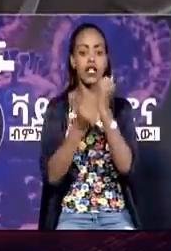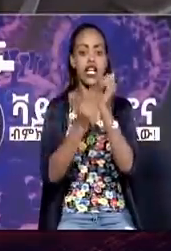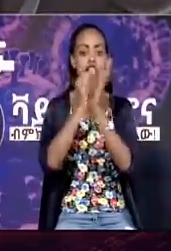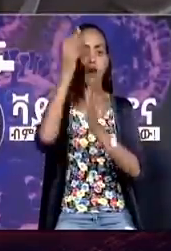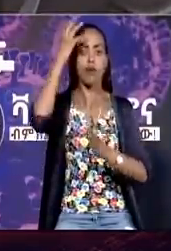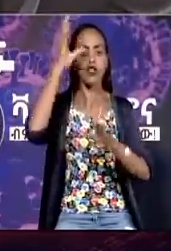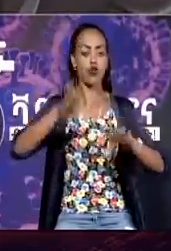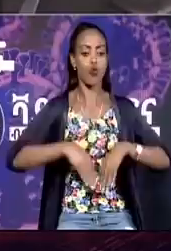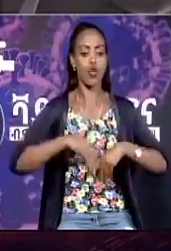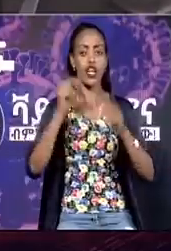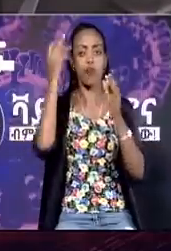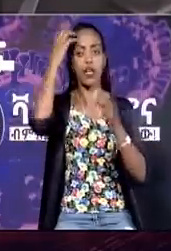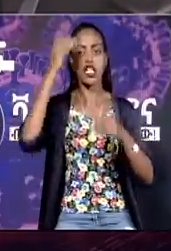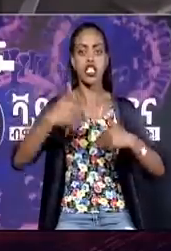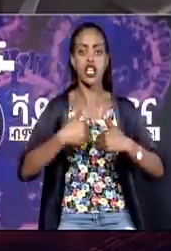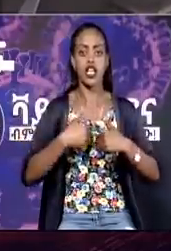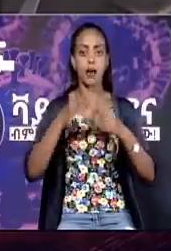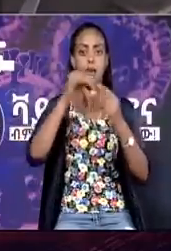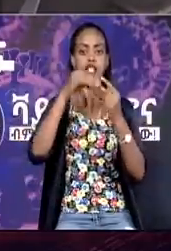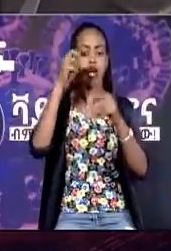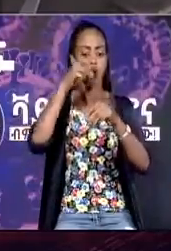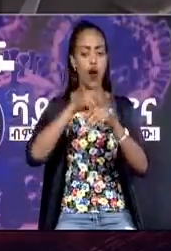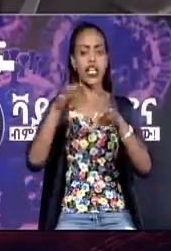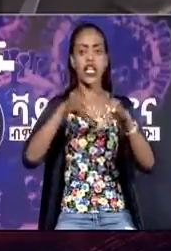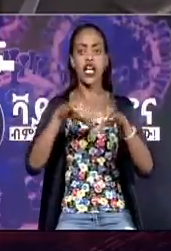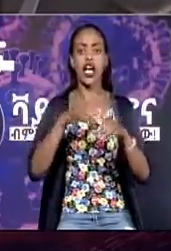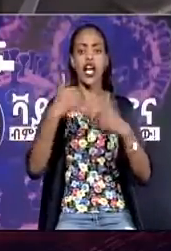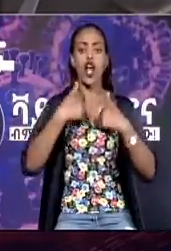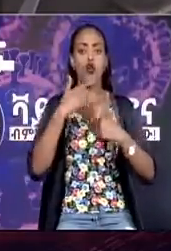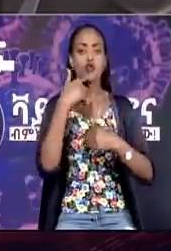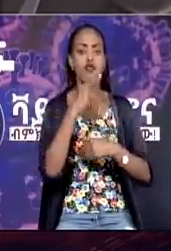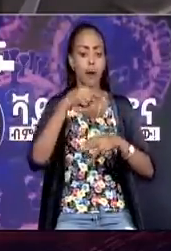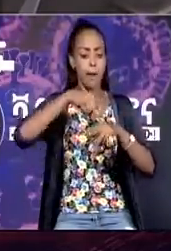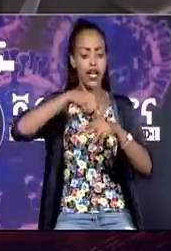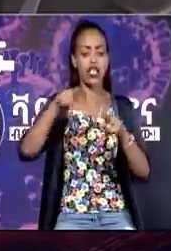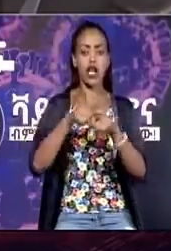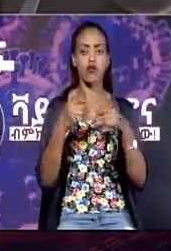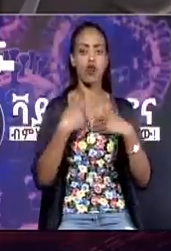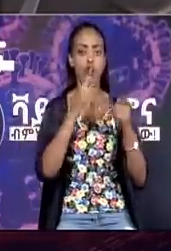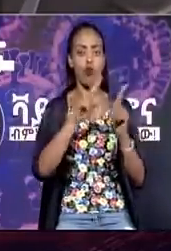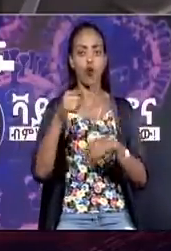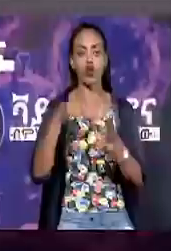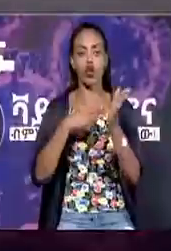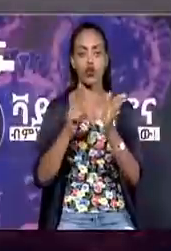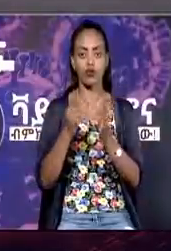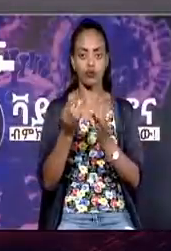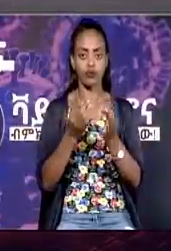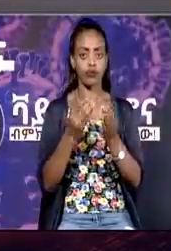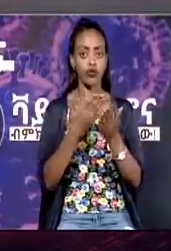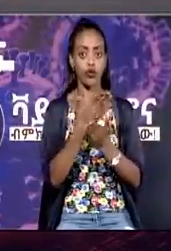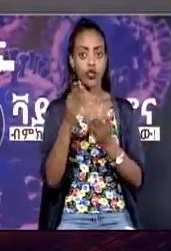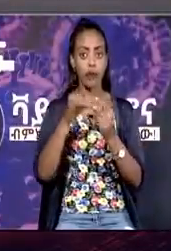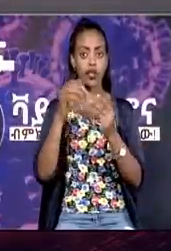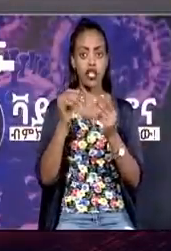መንግስቲ ቅቡልነት መንግስቲ ክህሊ መረፃ ኣብ እዋኑ ክካየድ ኣለዎ ዝብል መርገፂ ከም ዘለዎም እውን ገሊፆም። ጉዳይ መረፃ